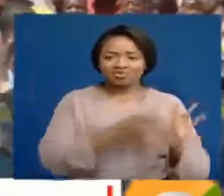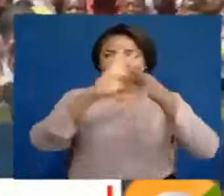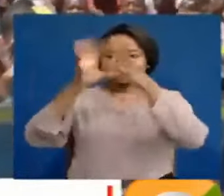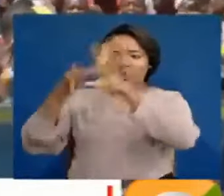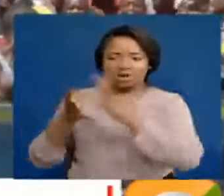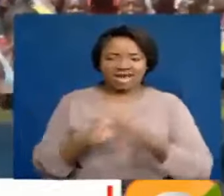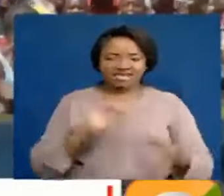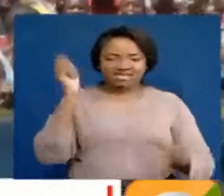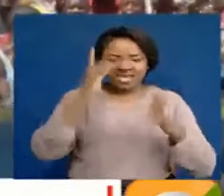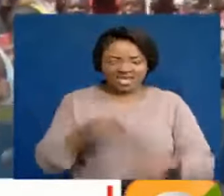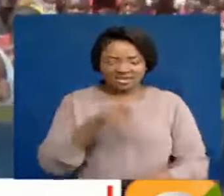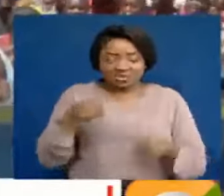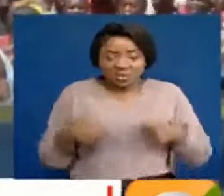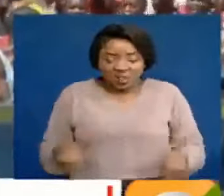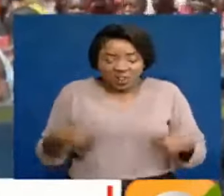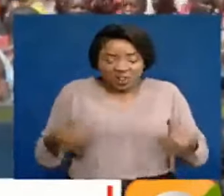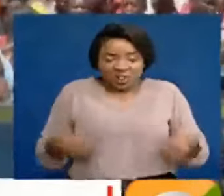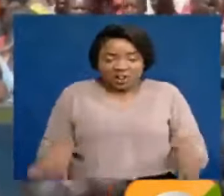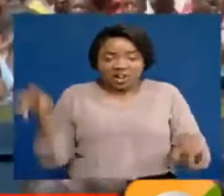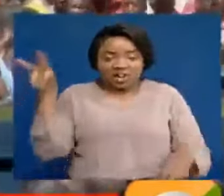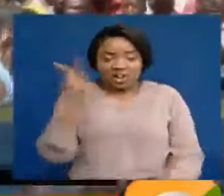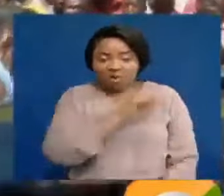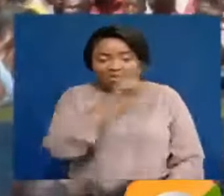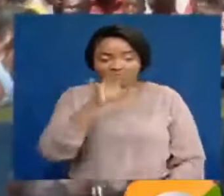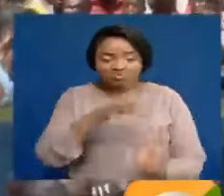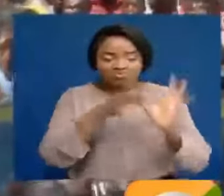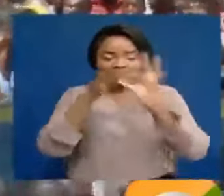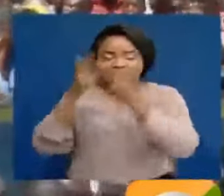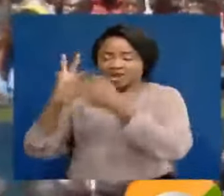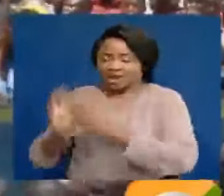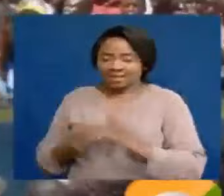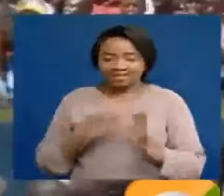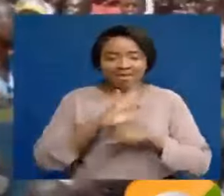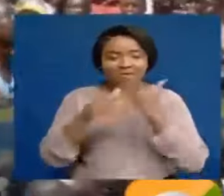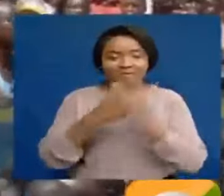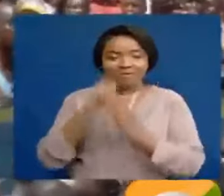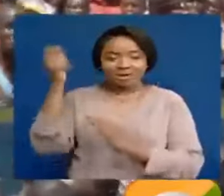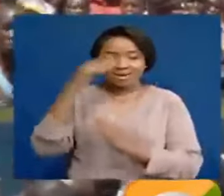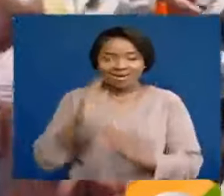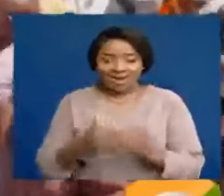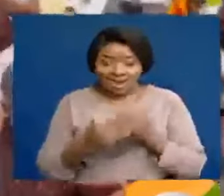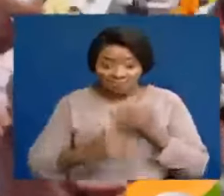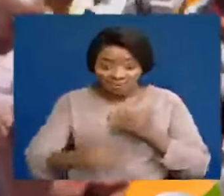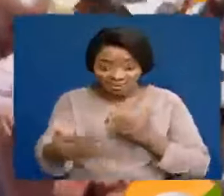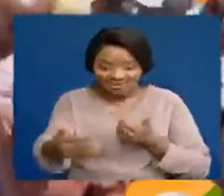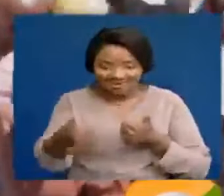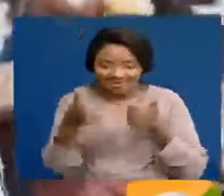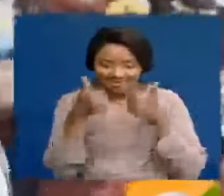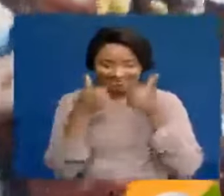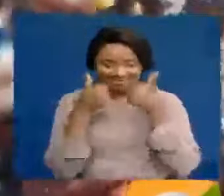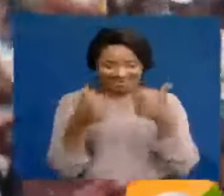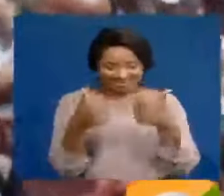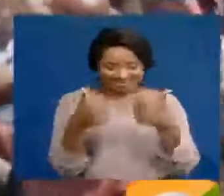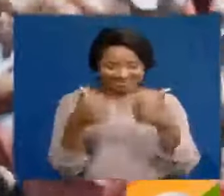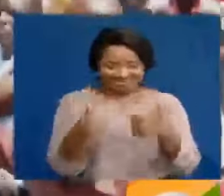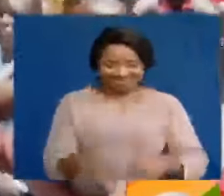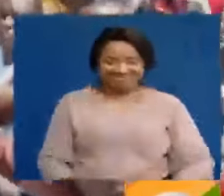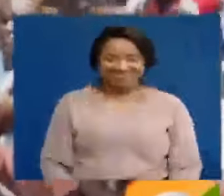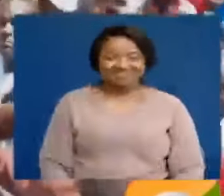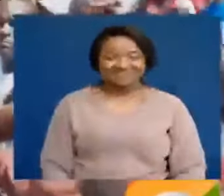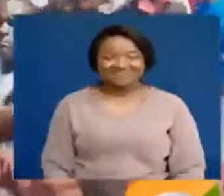Usiogope na usitishwe, unganisha Kenya nzima na mbele iko sawa. Mapokezi ya Rais Ruto Kondele